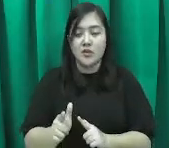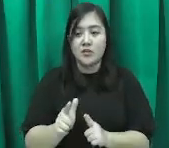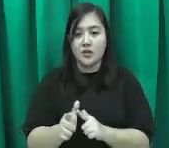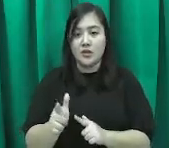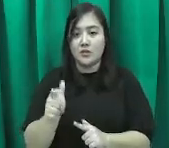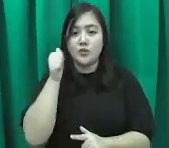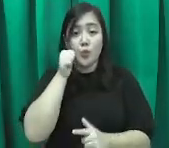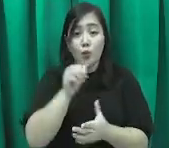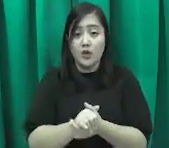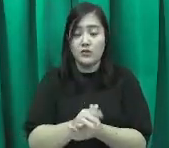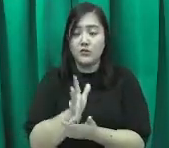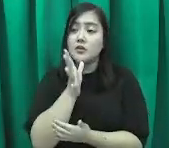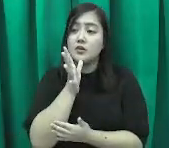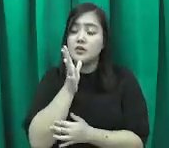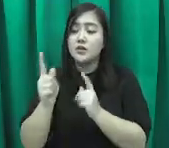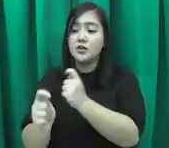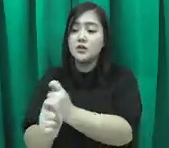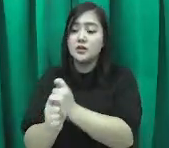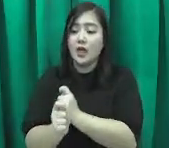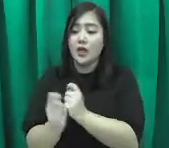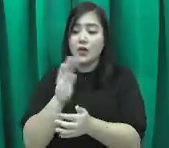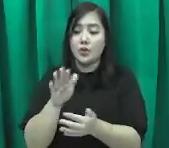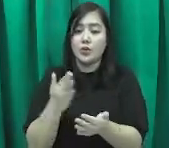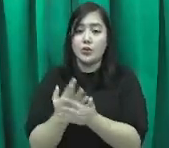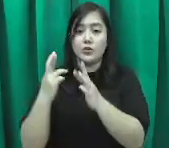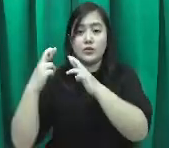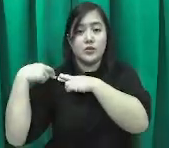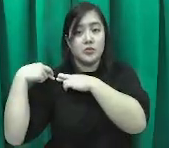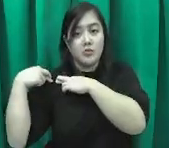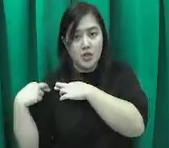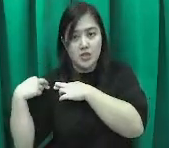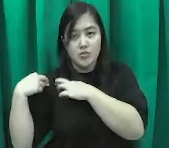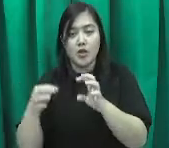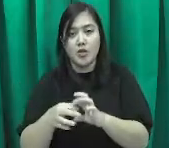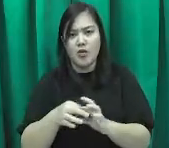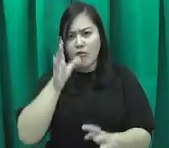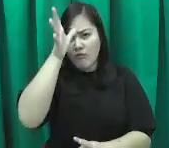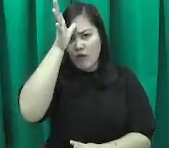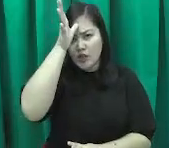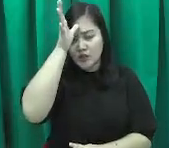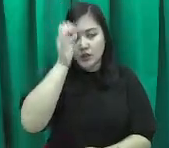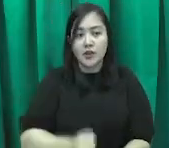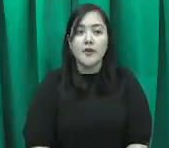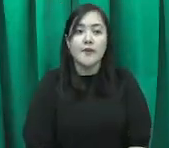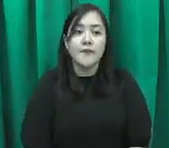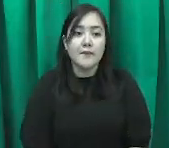yung lahat ng responsibility, pati yung responsibility ng husband niya, na parang